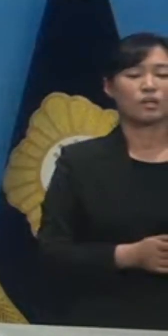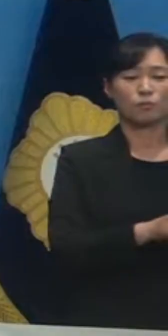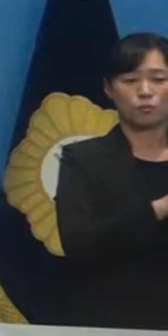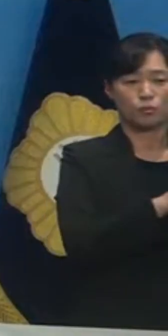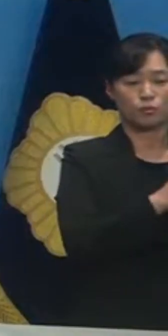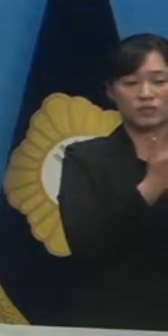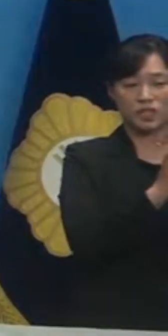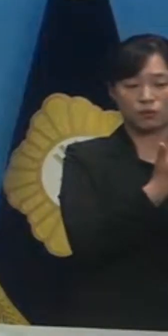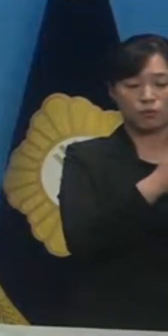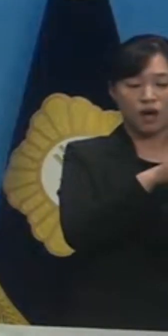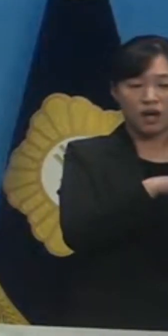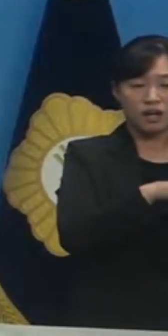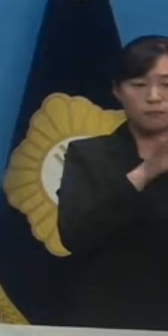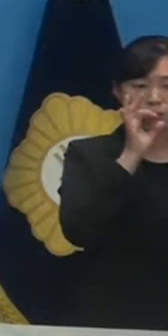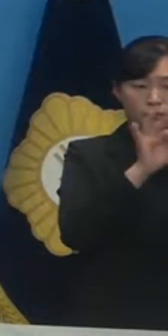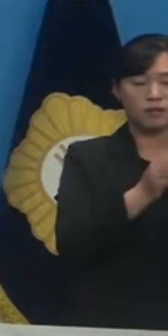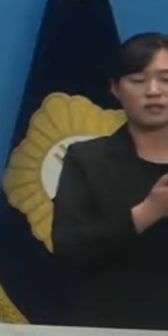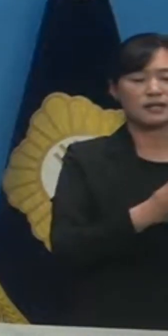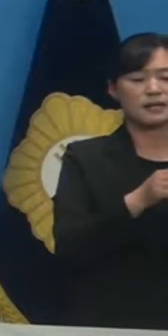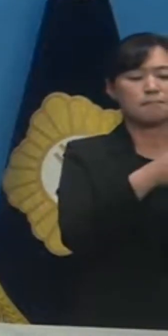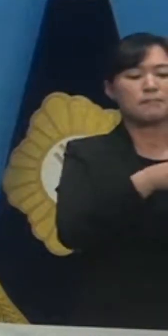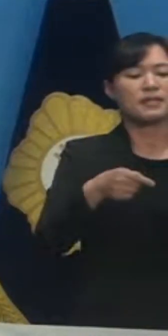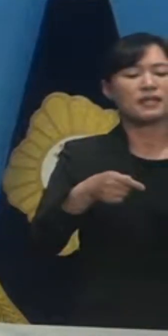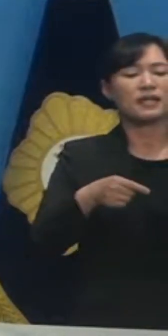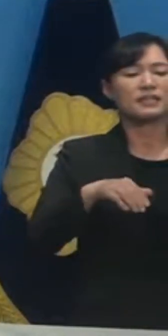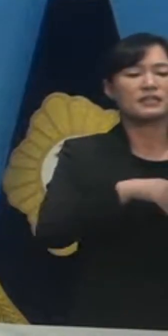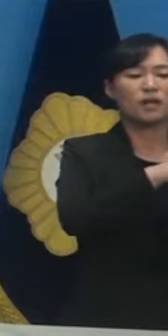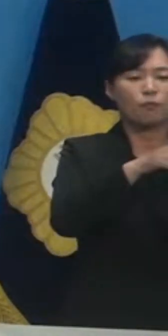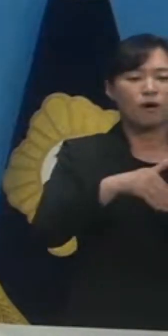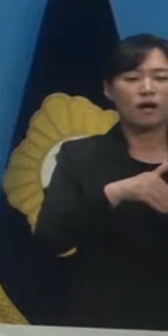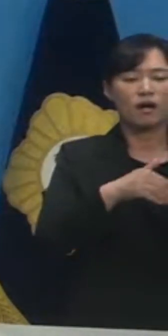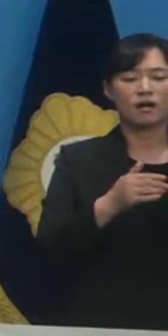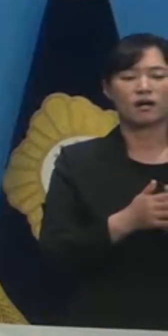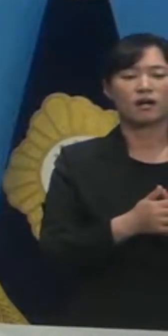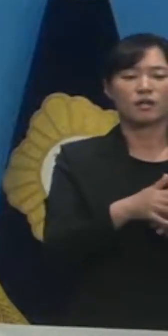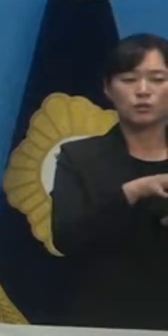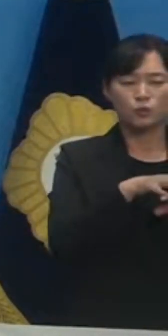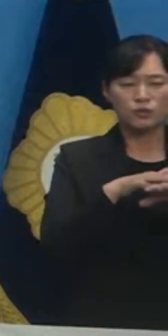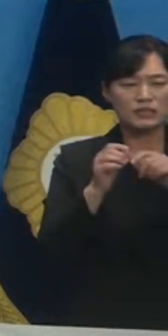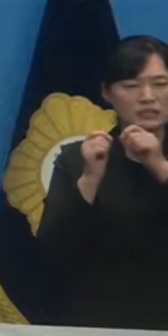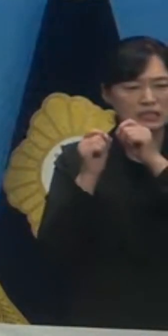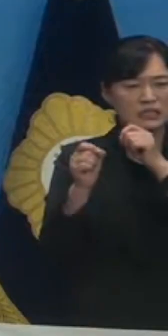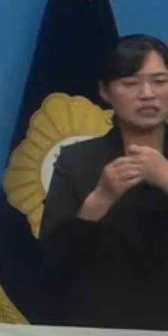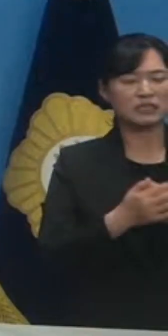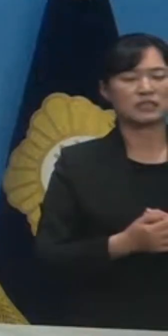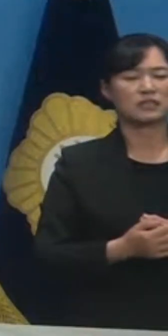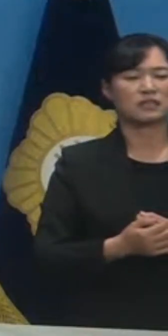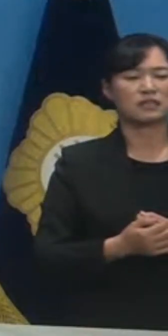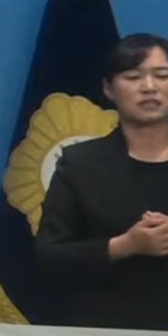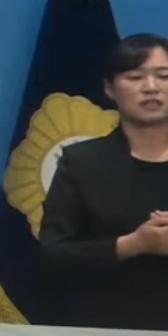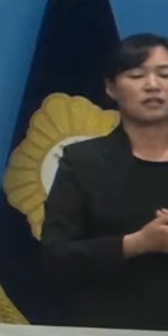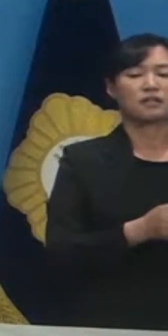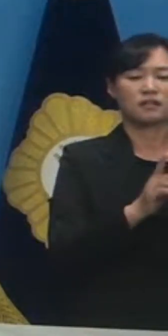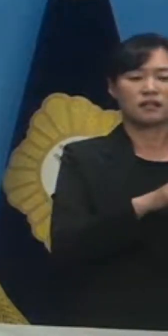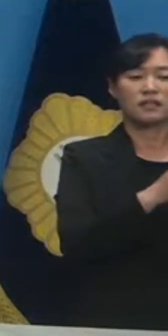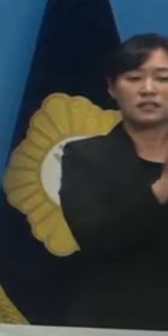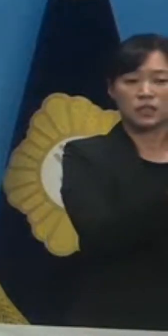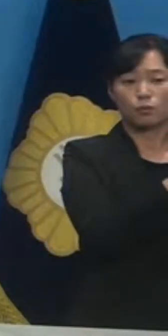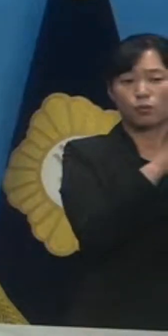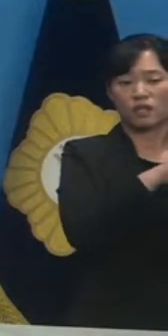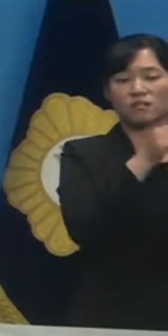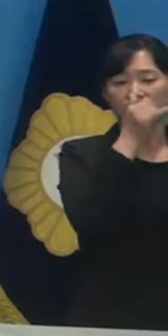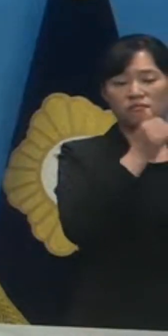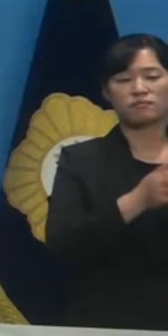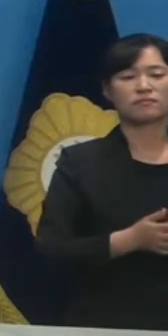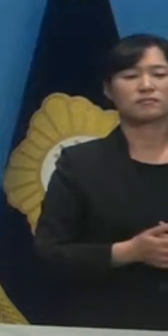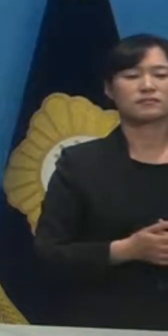보도자료 하단 보면 각 피해 실태, 조직 사기, 내지는 해외 원정 사기 피해 실태가 뒤에 보도자료에 좀 마련되어